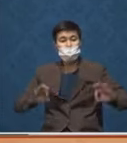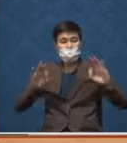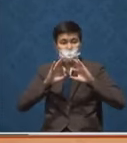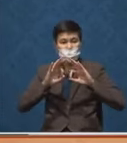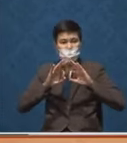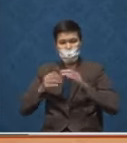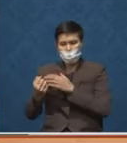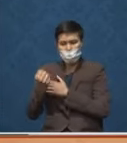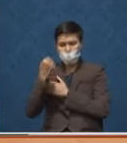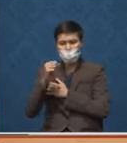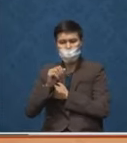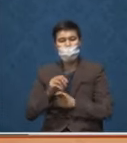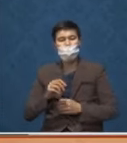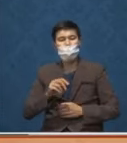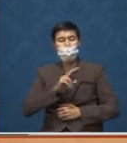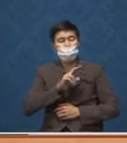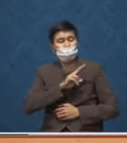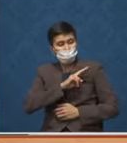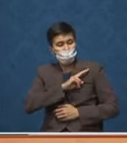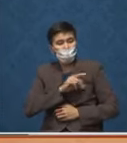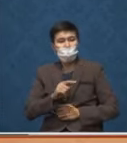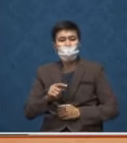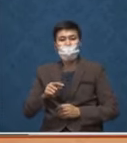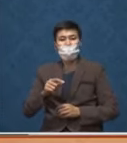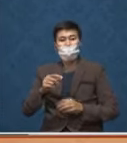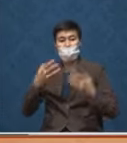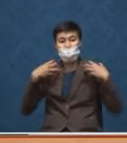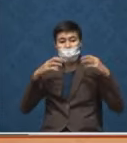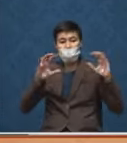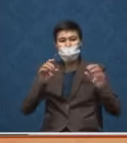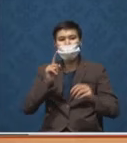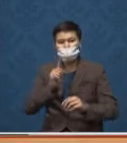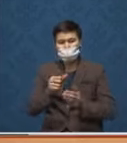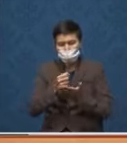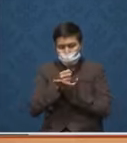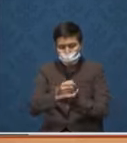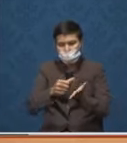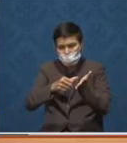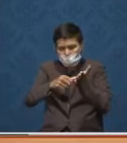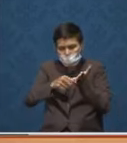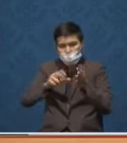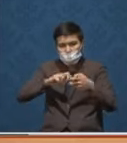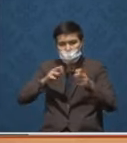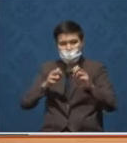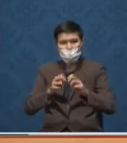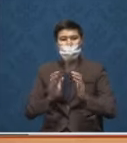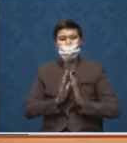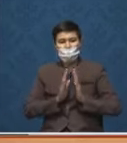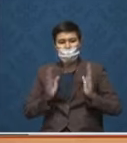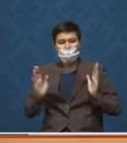มันอยู่ที่รัฐบาลโดยตรงว่าจะสามารถแก้ไขสถานการณ์นี้ได้หรือไม่ค่ะข ขอบคุณค่ะ ครับขอเชิญท่าน